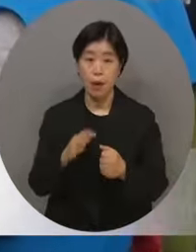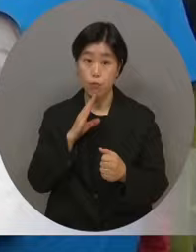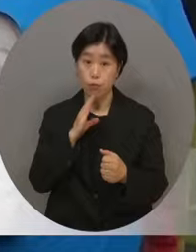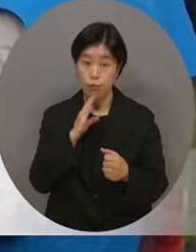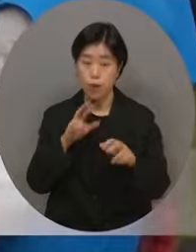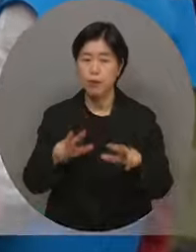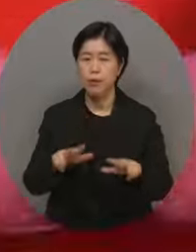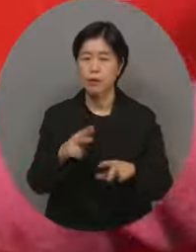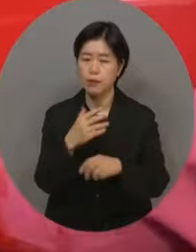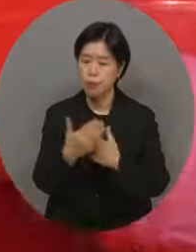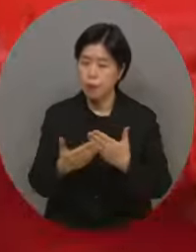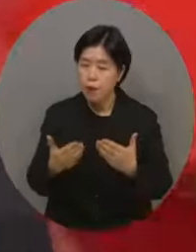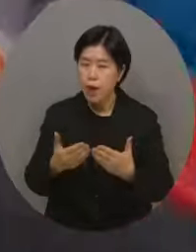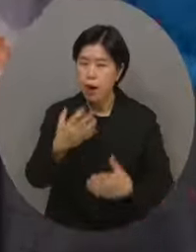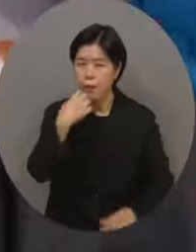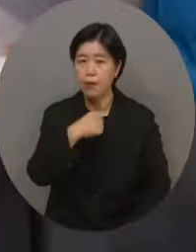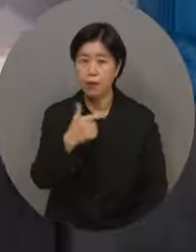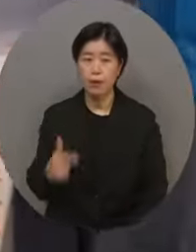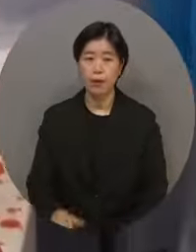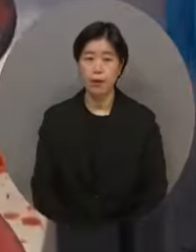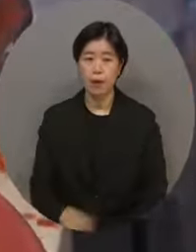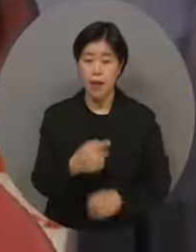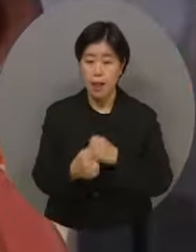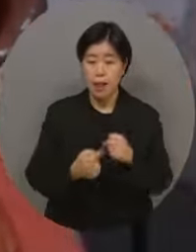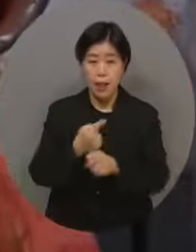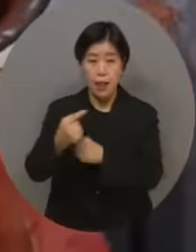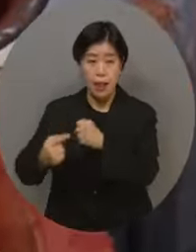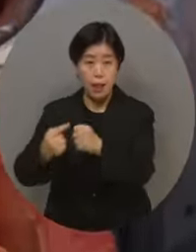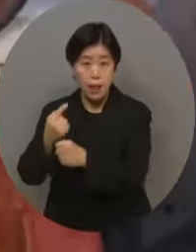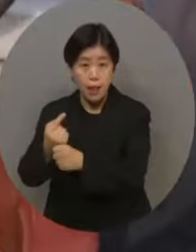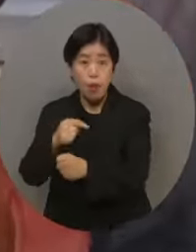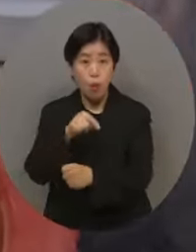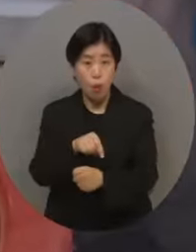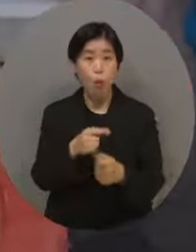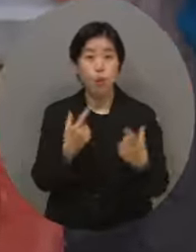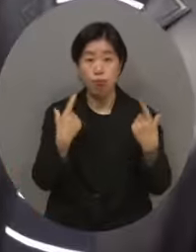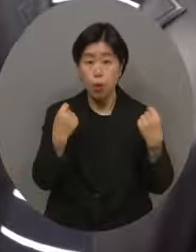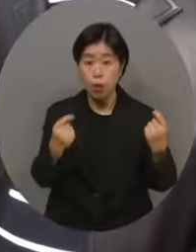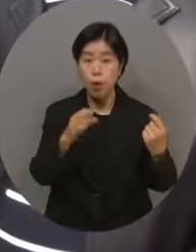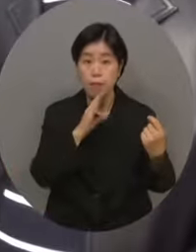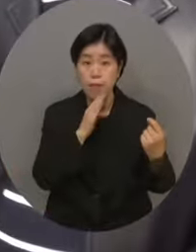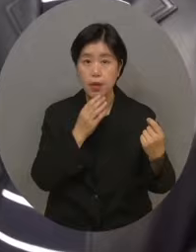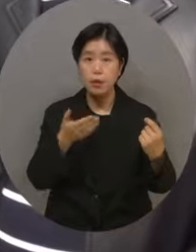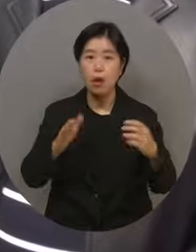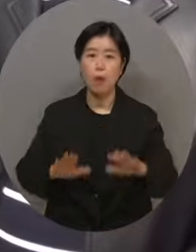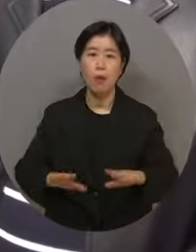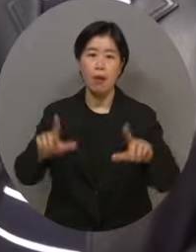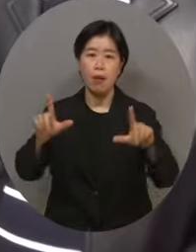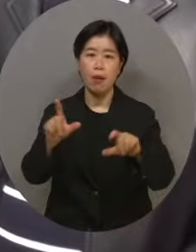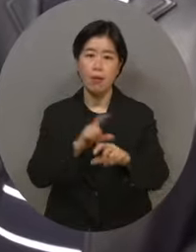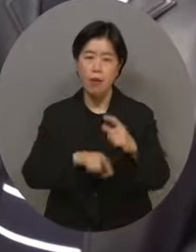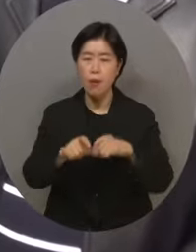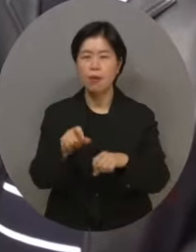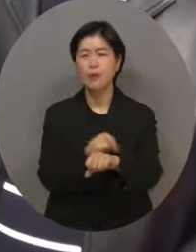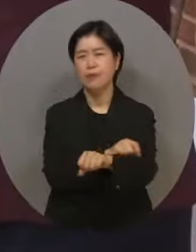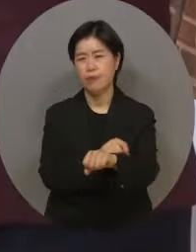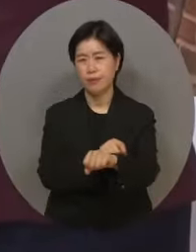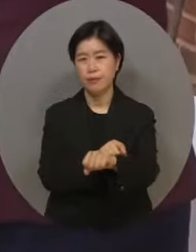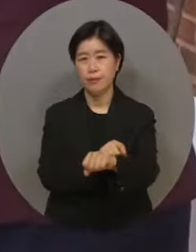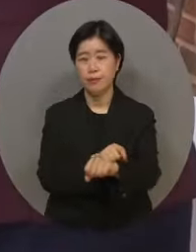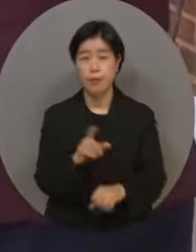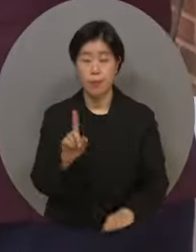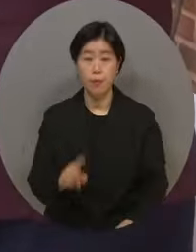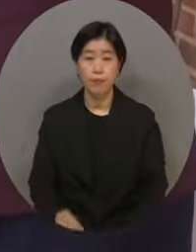좀 느끼고 있습니다. 매년 김장김치 나눔은 있었지만 이번에는 좀 더 특별한 나눔을 준비했습니다.